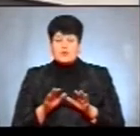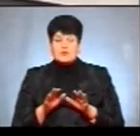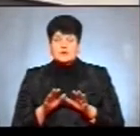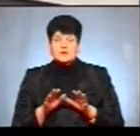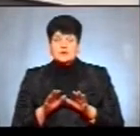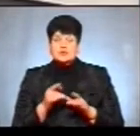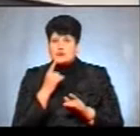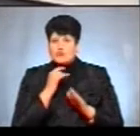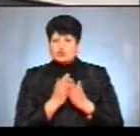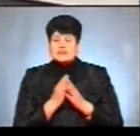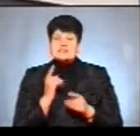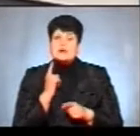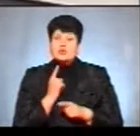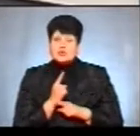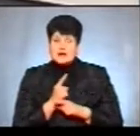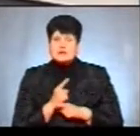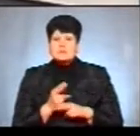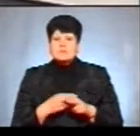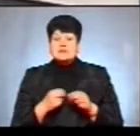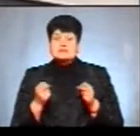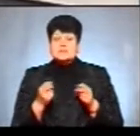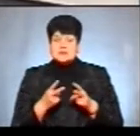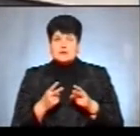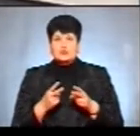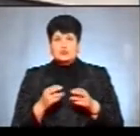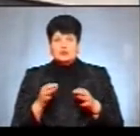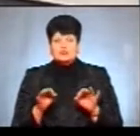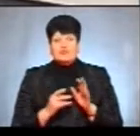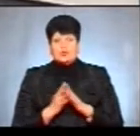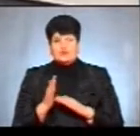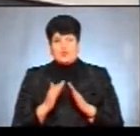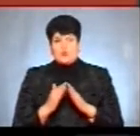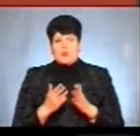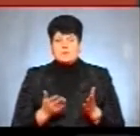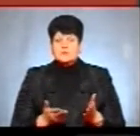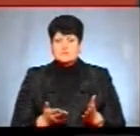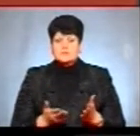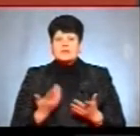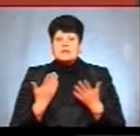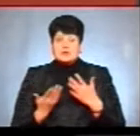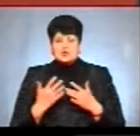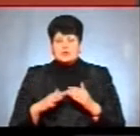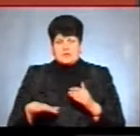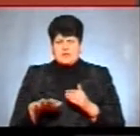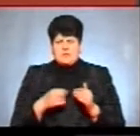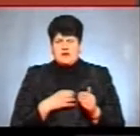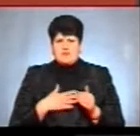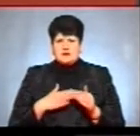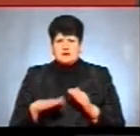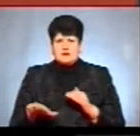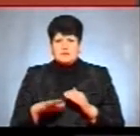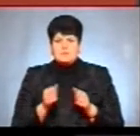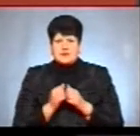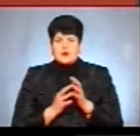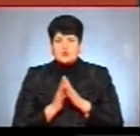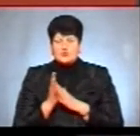книги, забороняється без спеціального дозволу і вирощувати їх вдома. Тобто, якщо на ділянці, приватній ділянці біля будинку